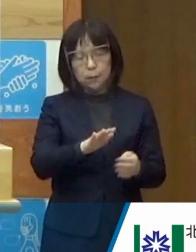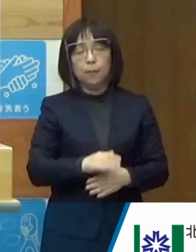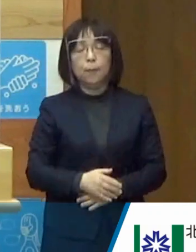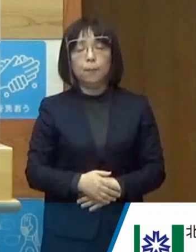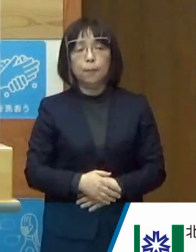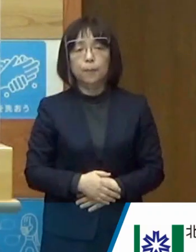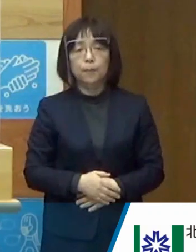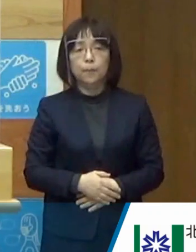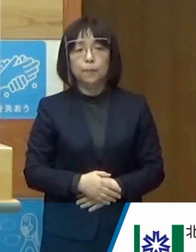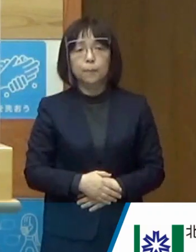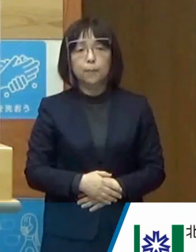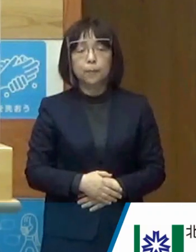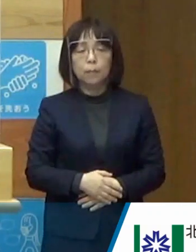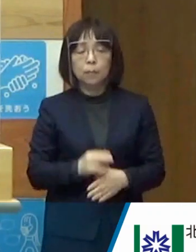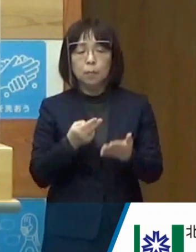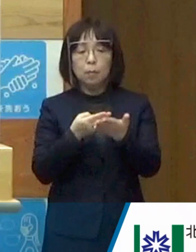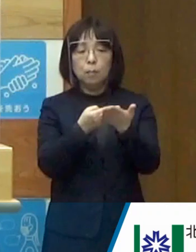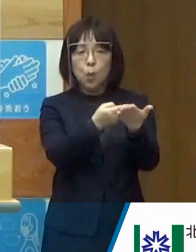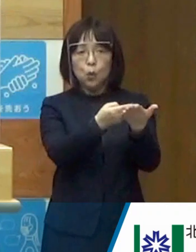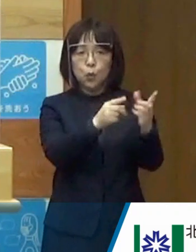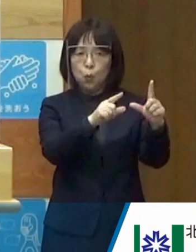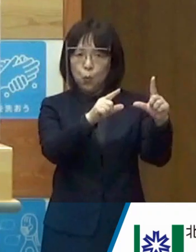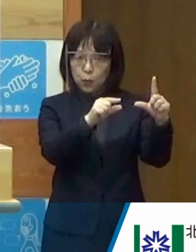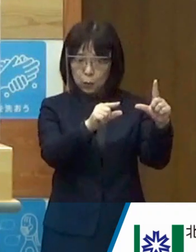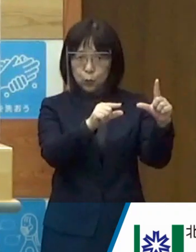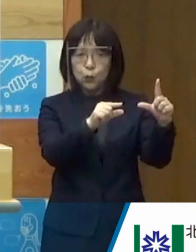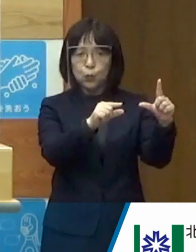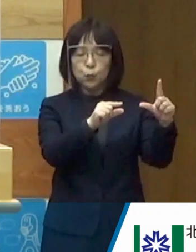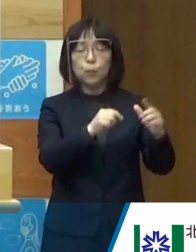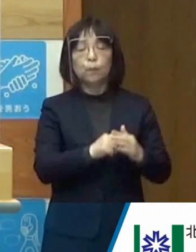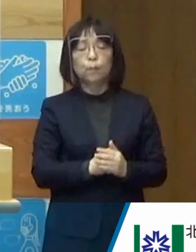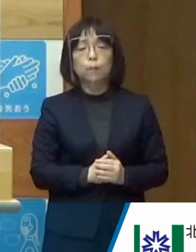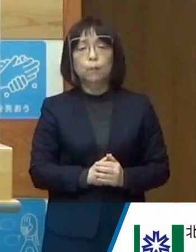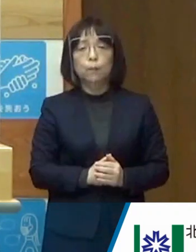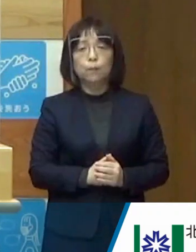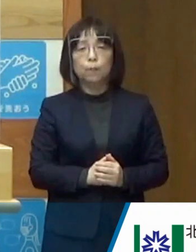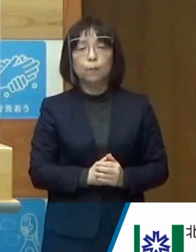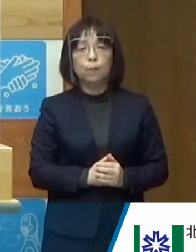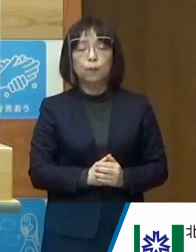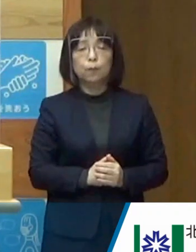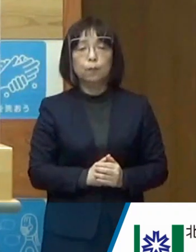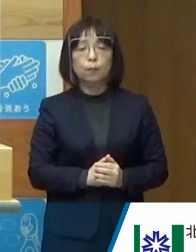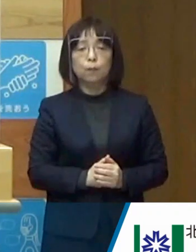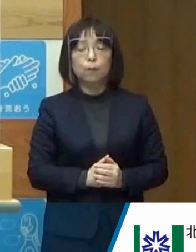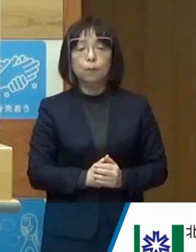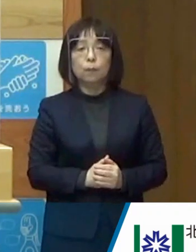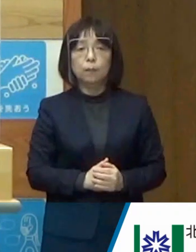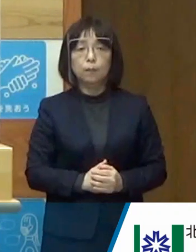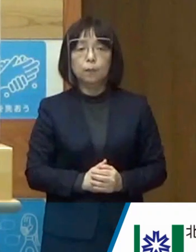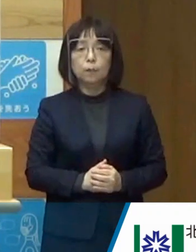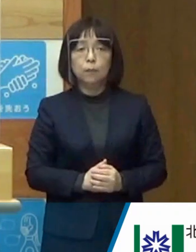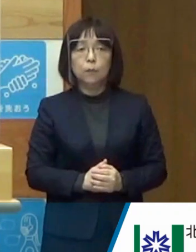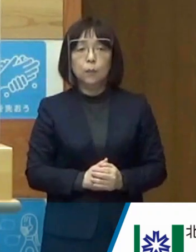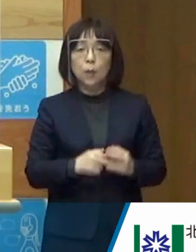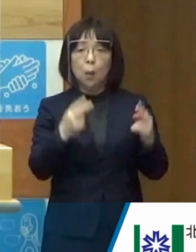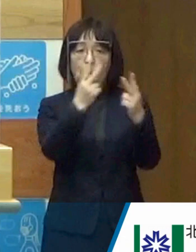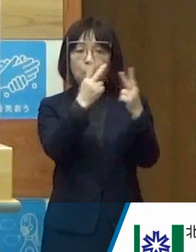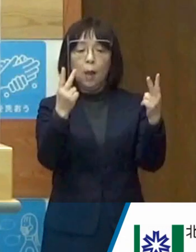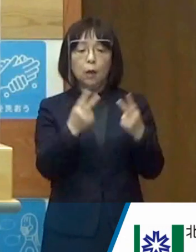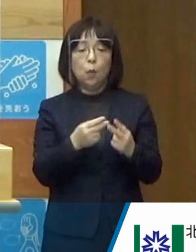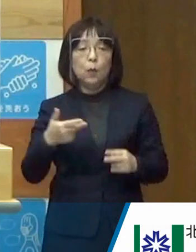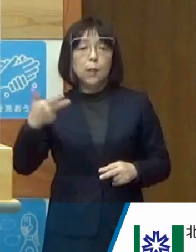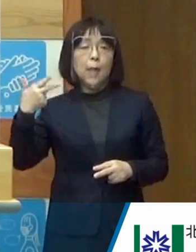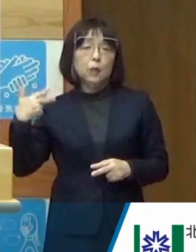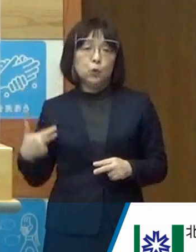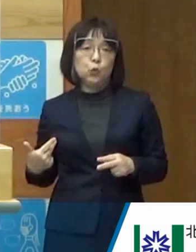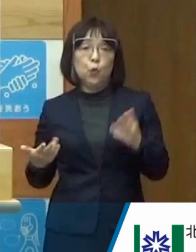。そして病床の使用率についてですけれども、まあ、これは北海道、先週と比較して